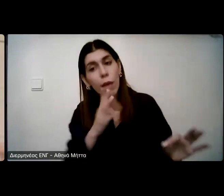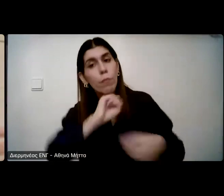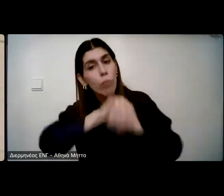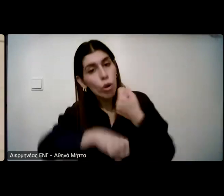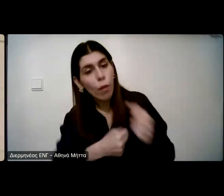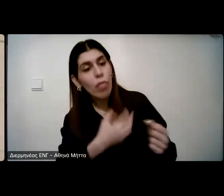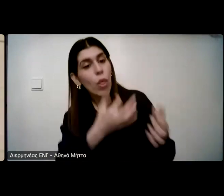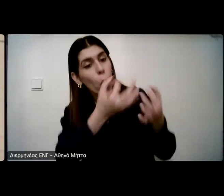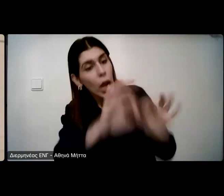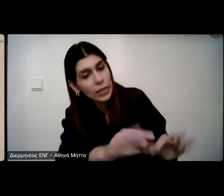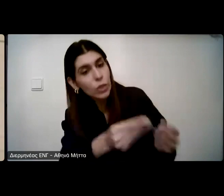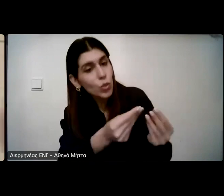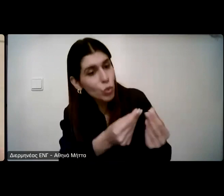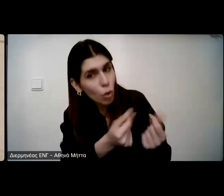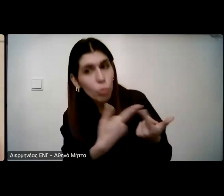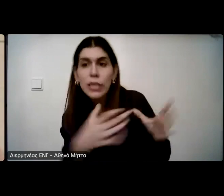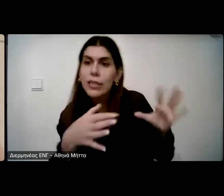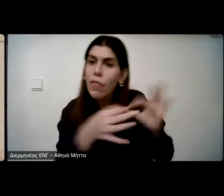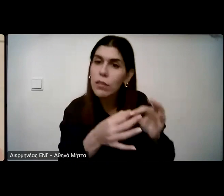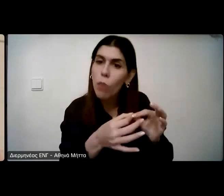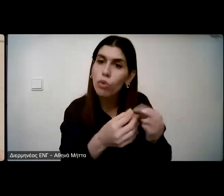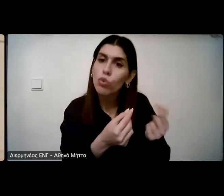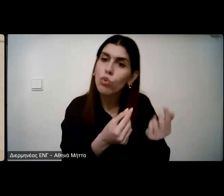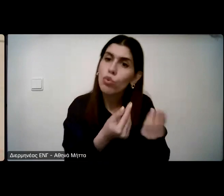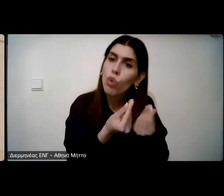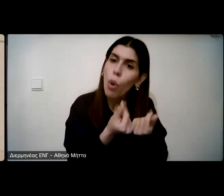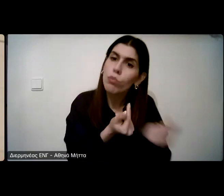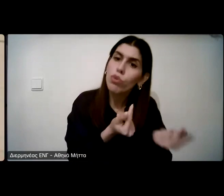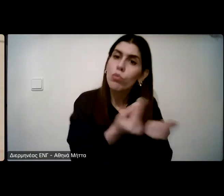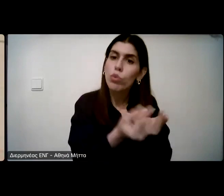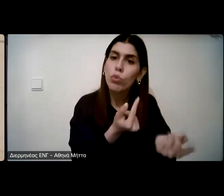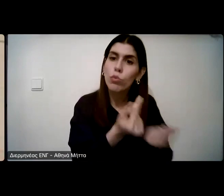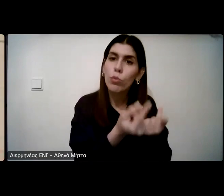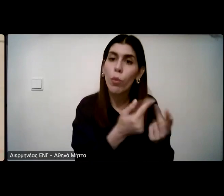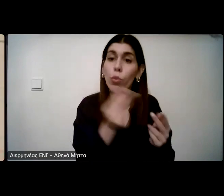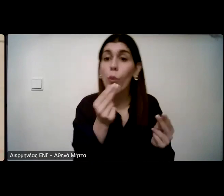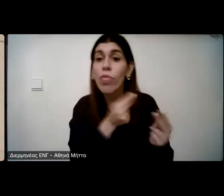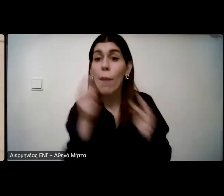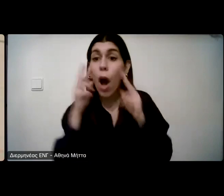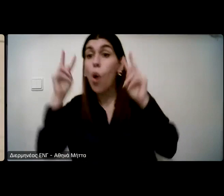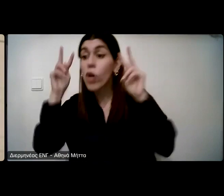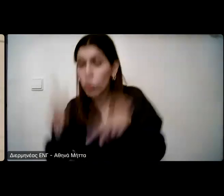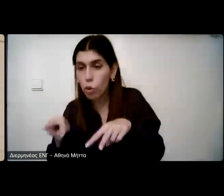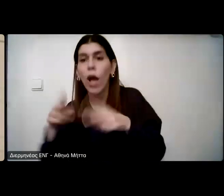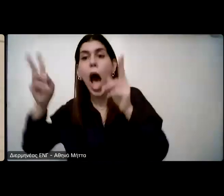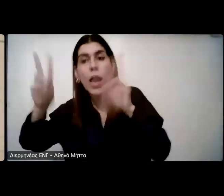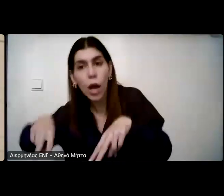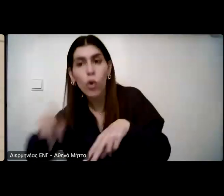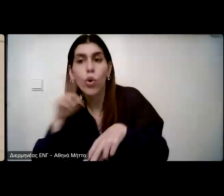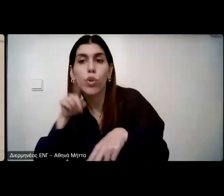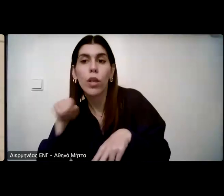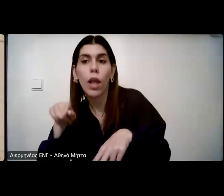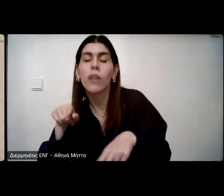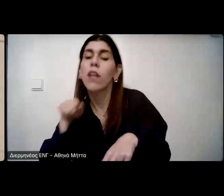να κάνουμε συνδυασμό αυτών, το ερώτημα της ορατότητας για μένα είναι κρίσιμο. Άρα, δεν ξέρω